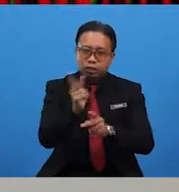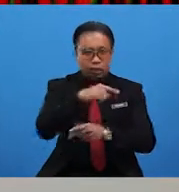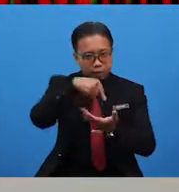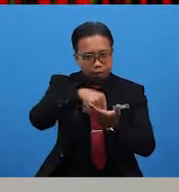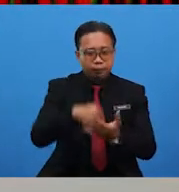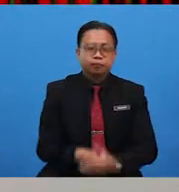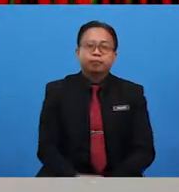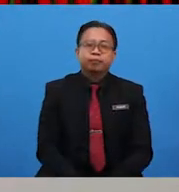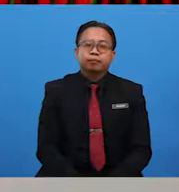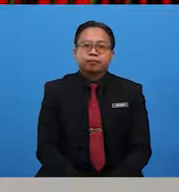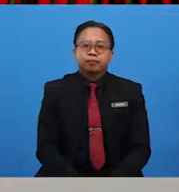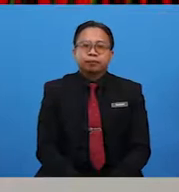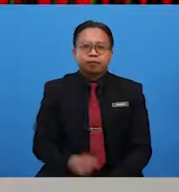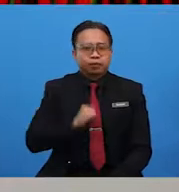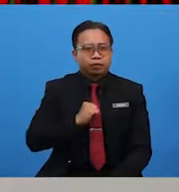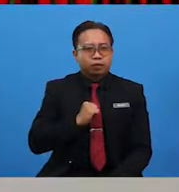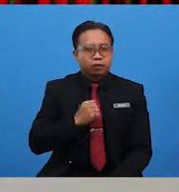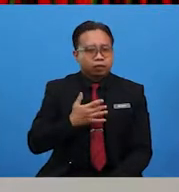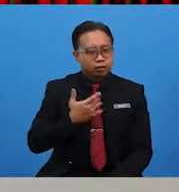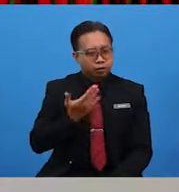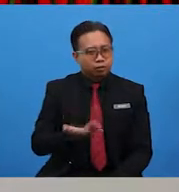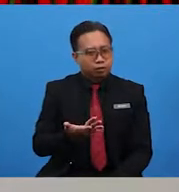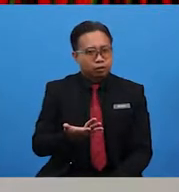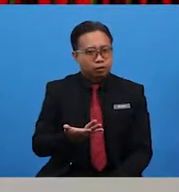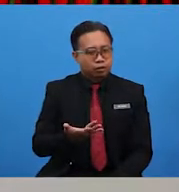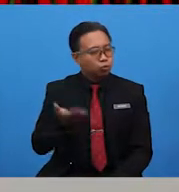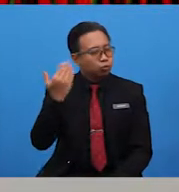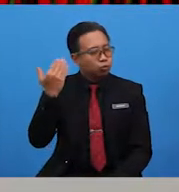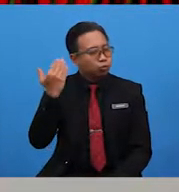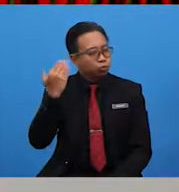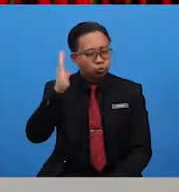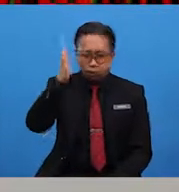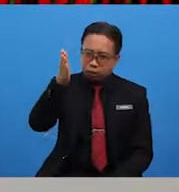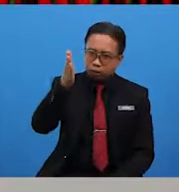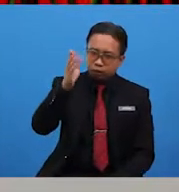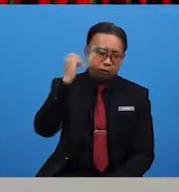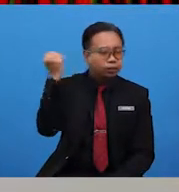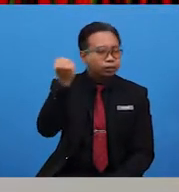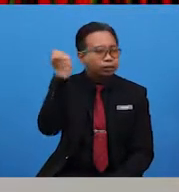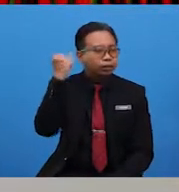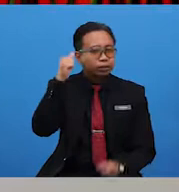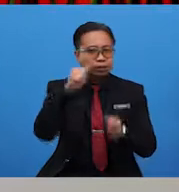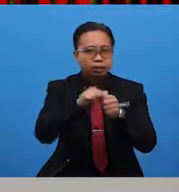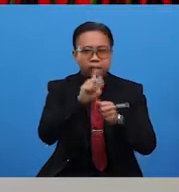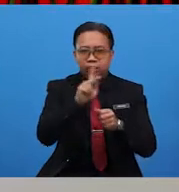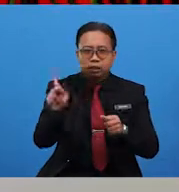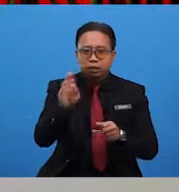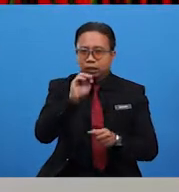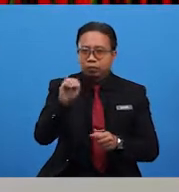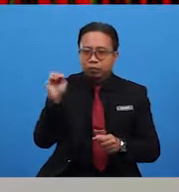ya betul semua serasa episode-episode dahulu ataupun efisien akan datang kita sentiasa mengingatkan pelajar-pelajar